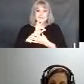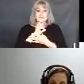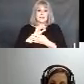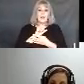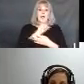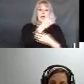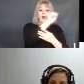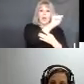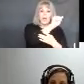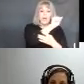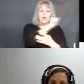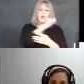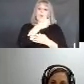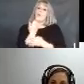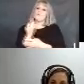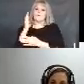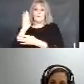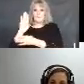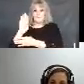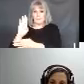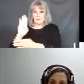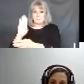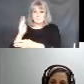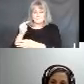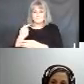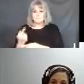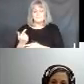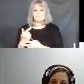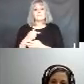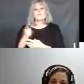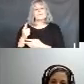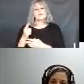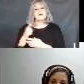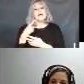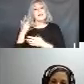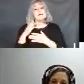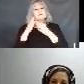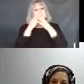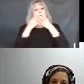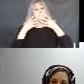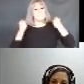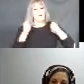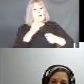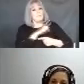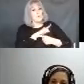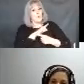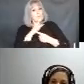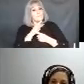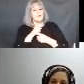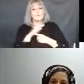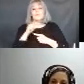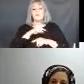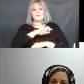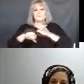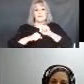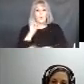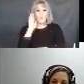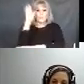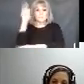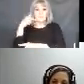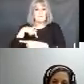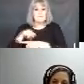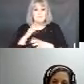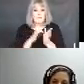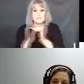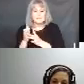moet kies tussen A en B. Hulle was kwaad, omdat Petrus en Johannes die mense leer, en die opstanding